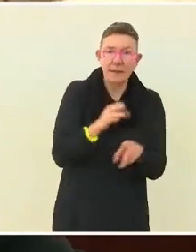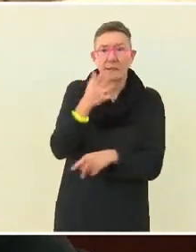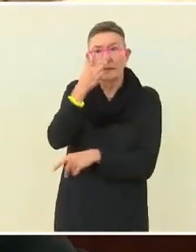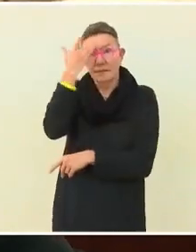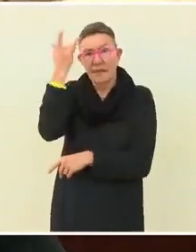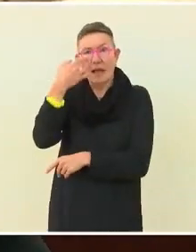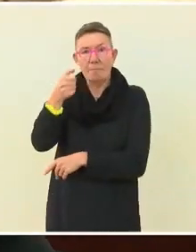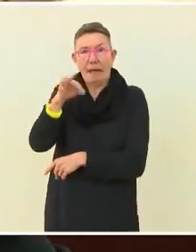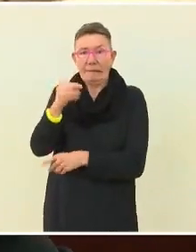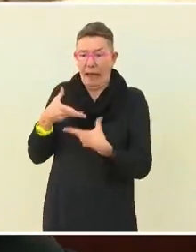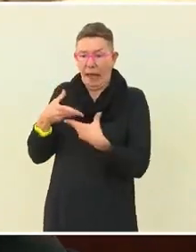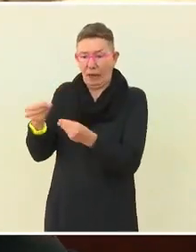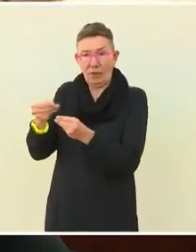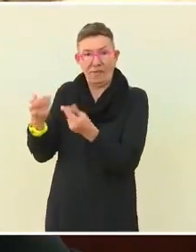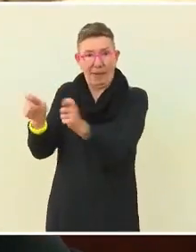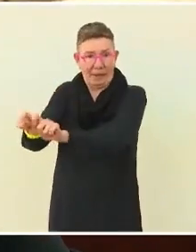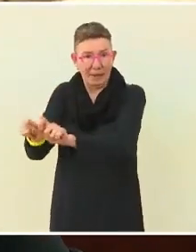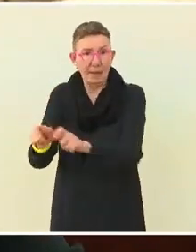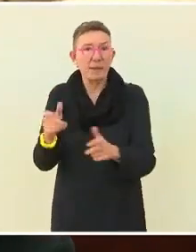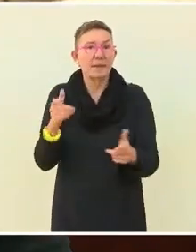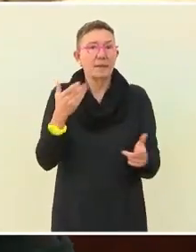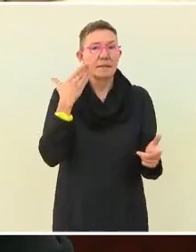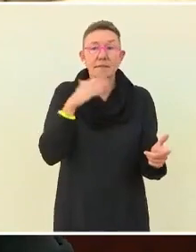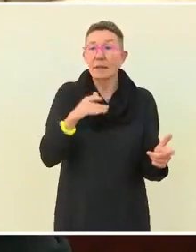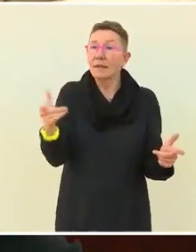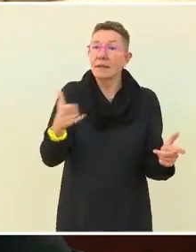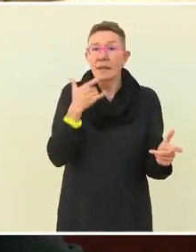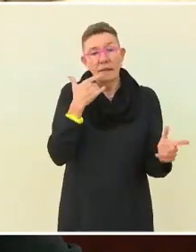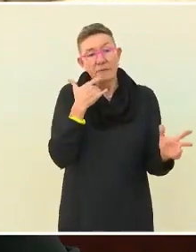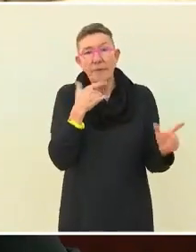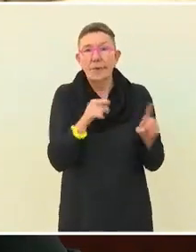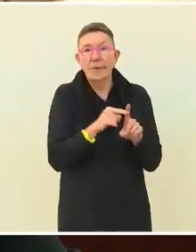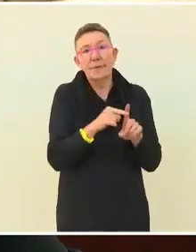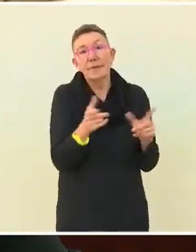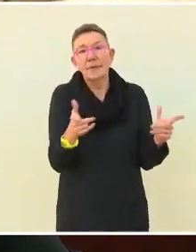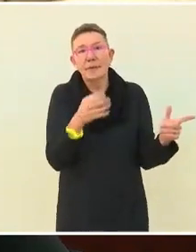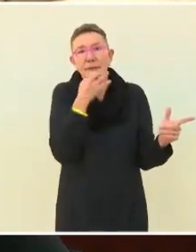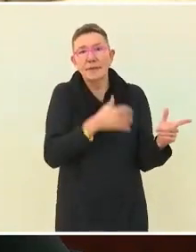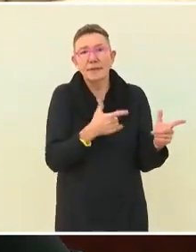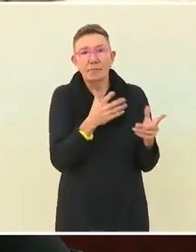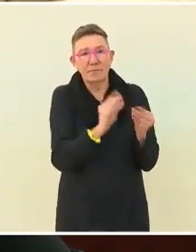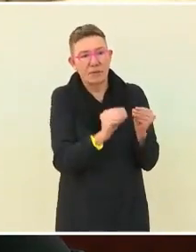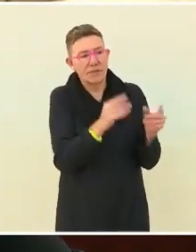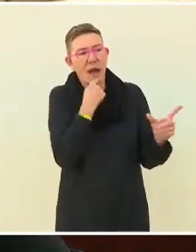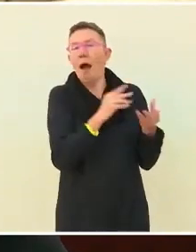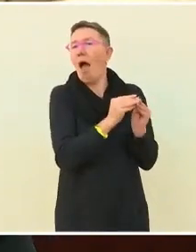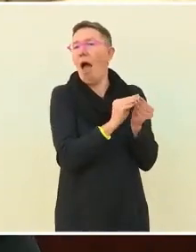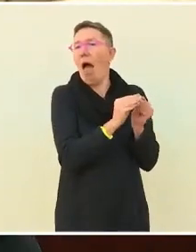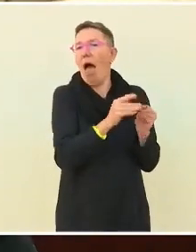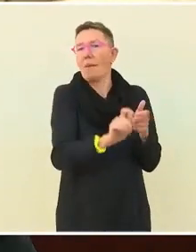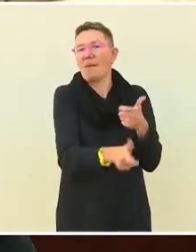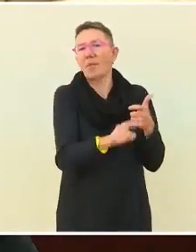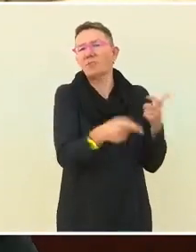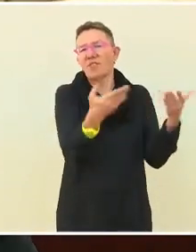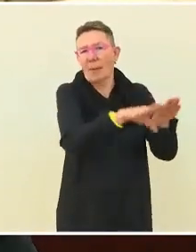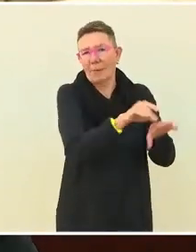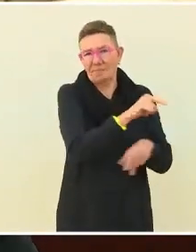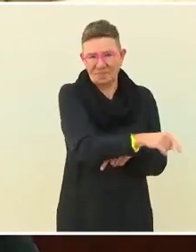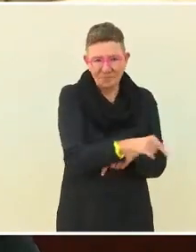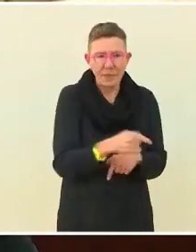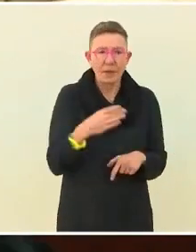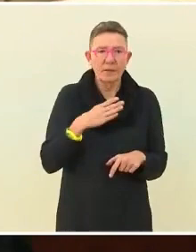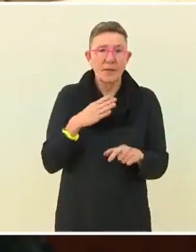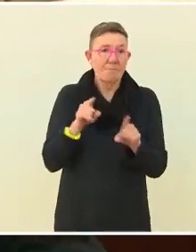Là encore, vous connaissez l'adage, quand on veut tuer son chien, on l'accuse d'avoir la rage. À l'instar de certains bureaux de